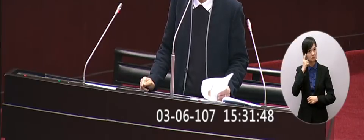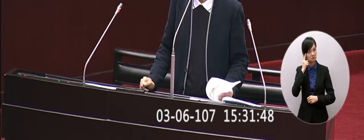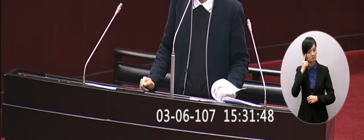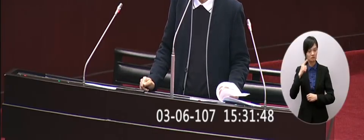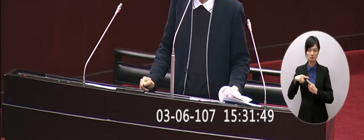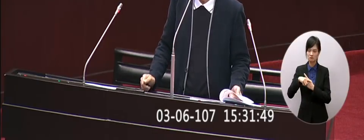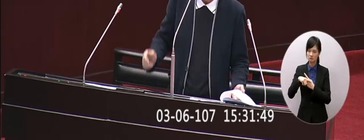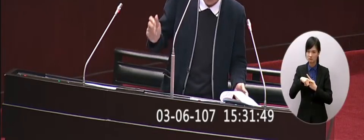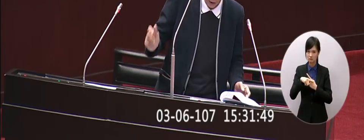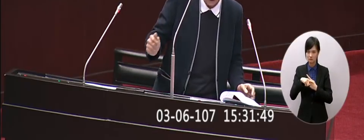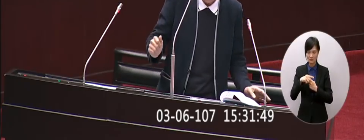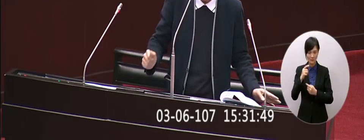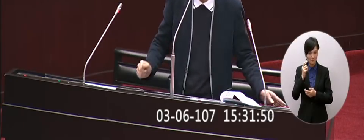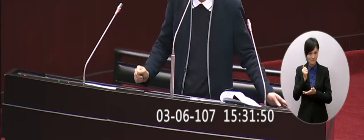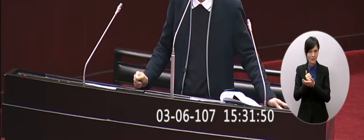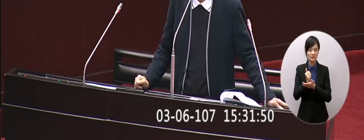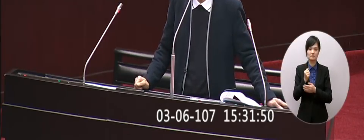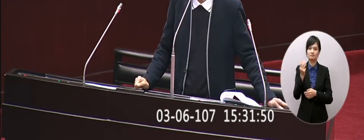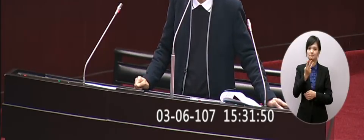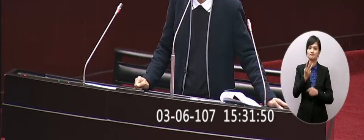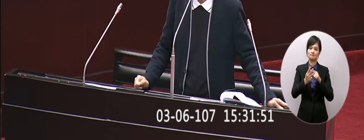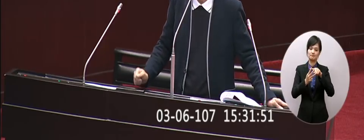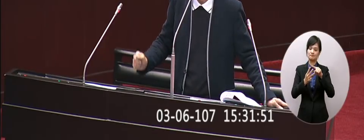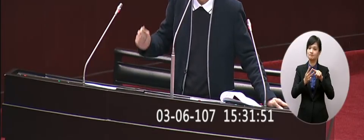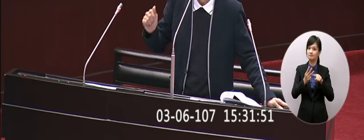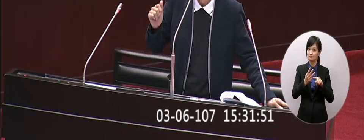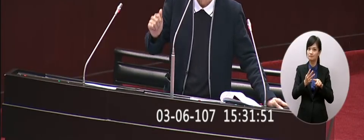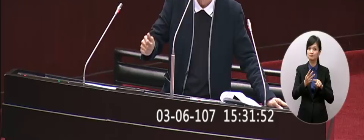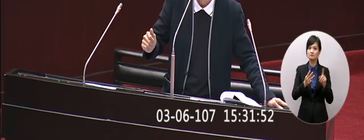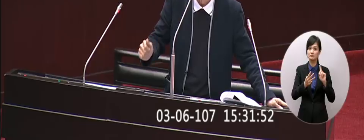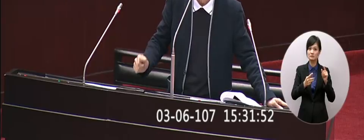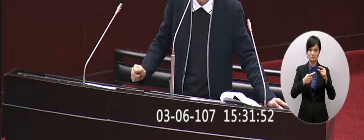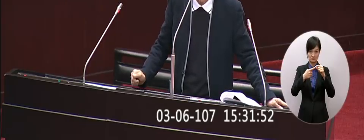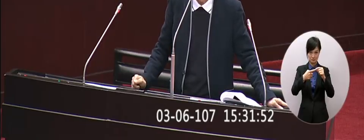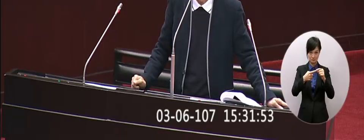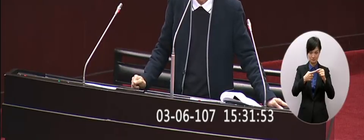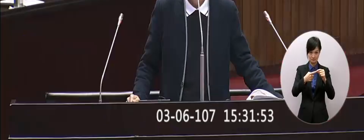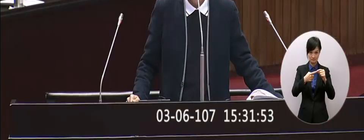点，它的背后的因素大概就是对于